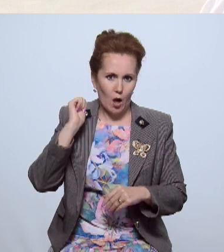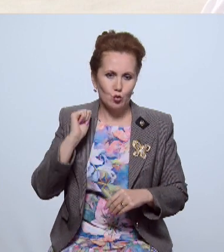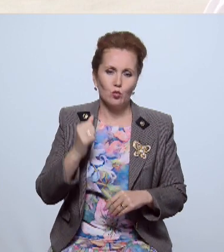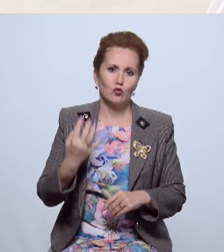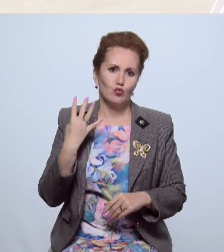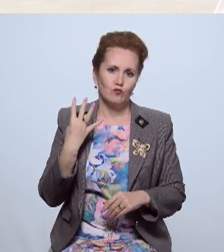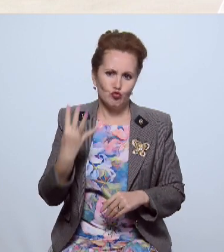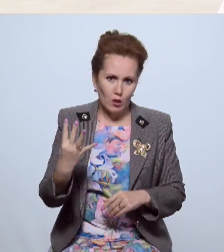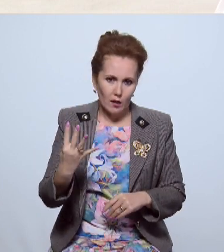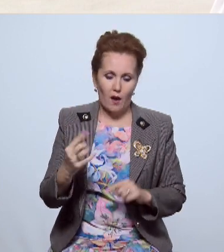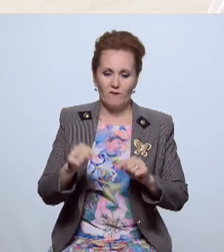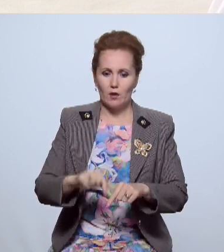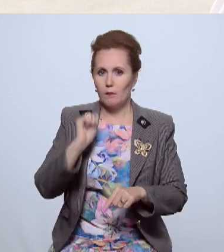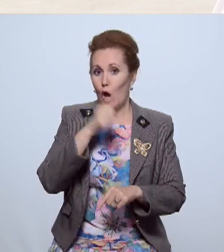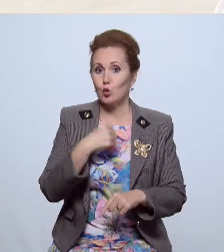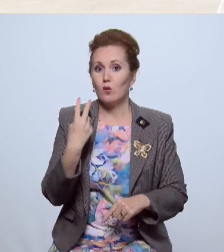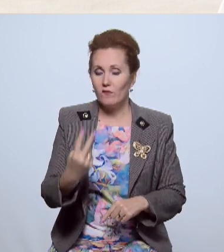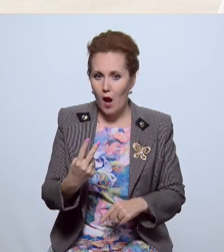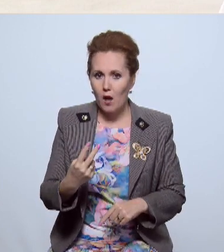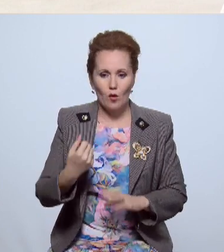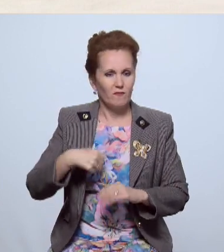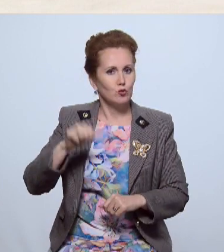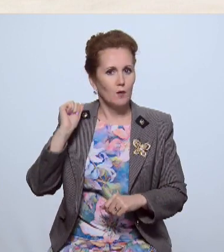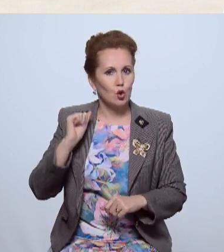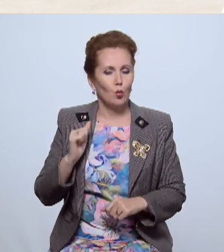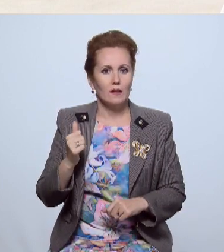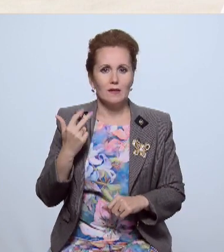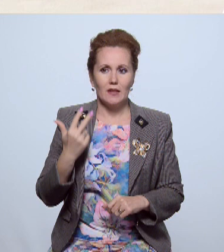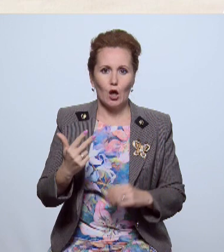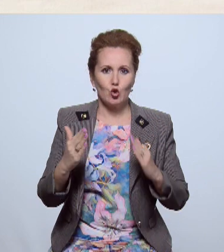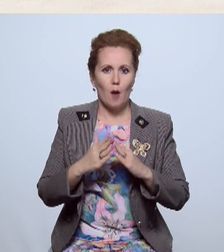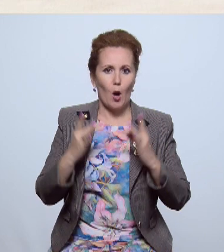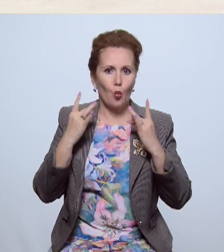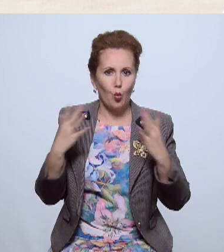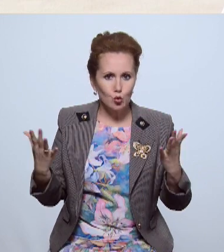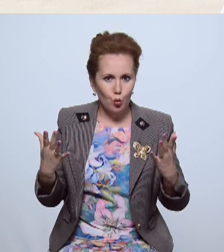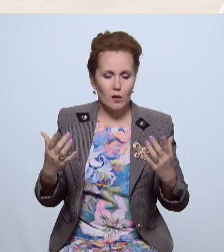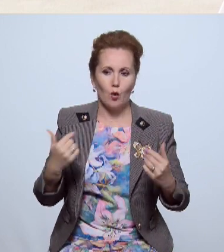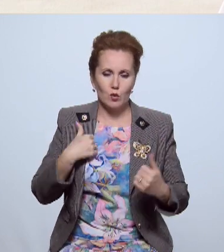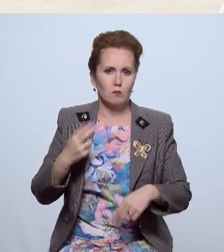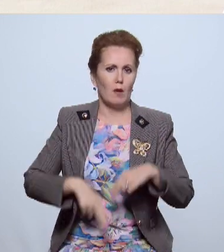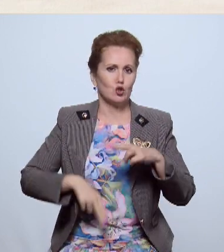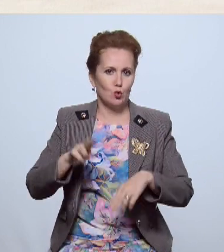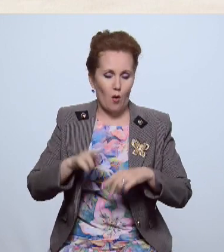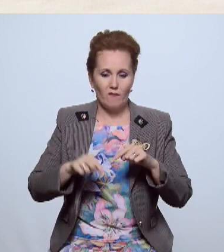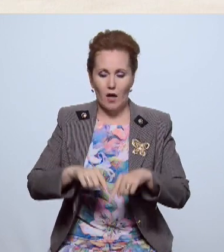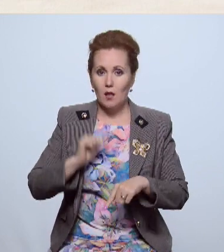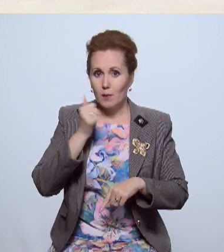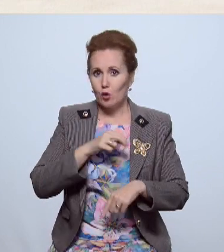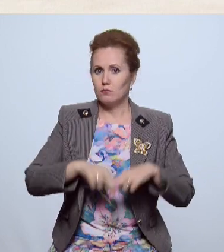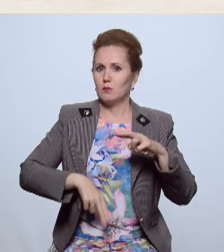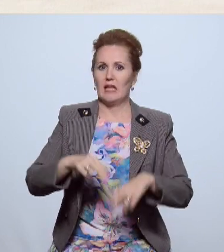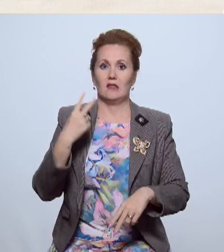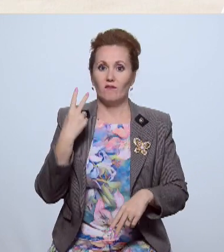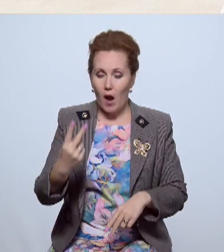4, в этом году 2, но зато в прошлом году 3 дома культуры в рамках нас проекта построили, в этом году 2 дома